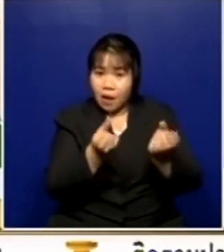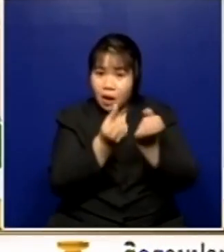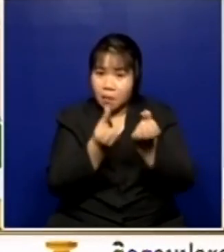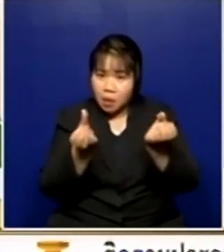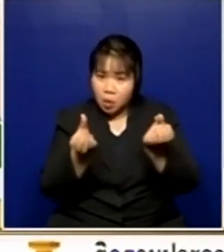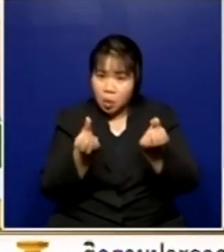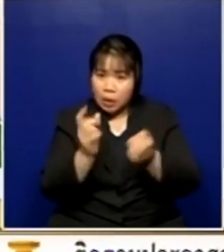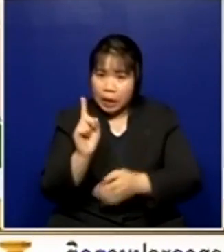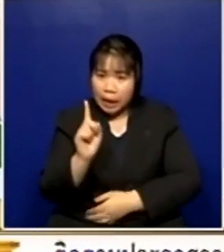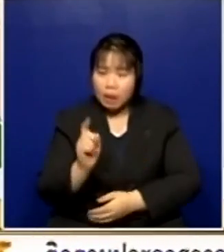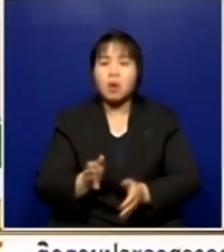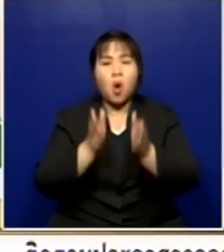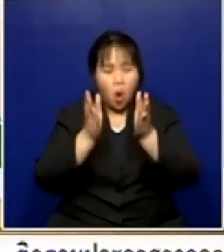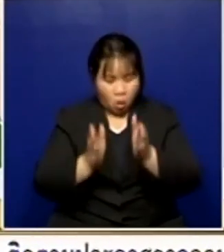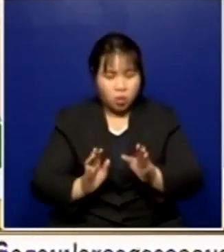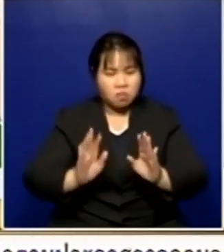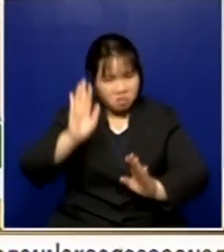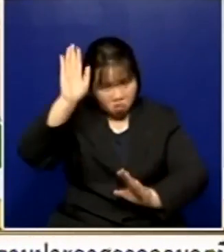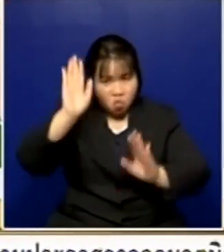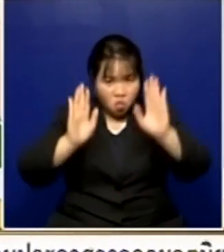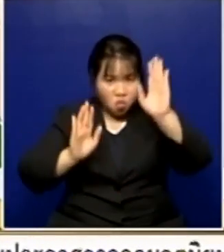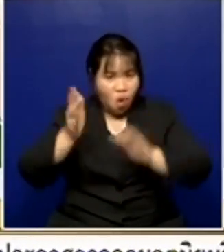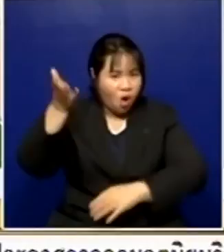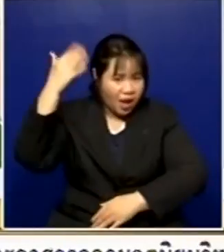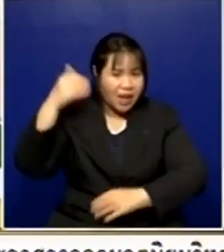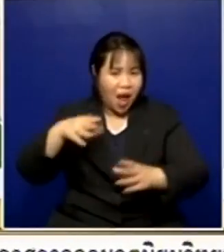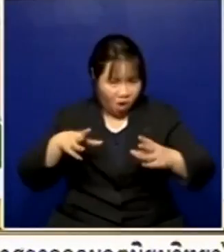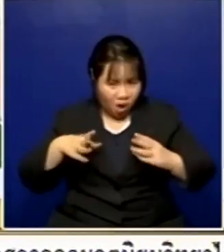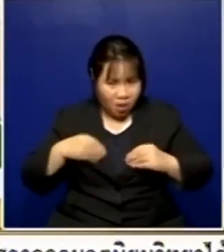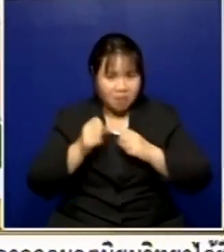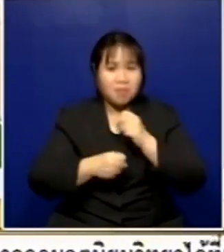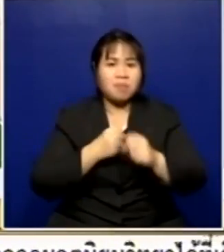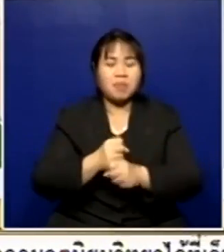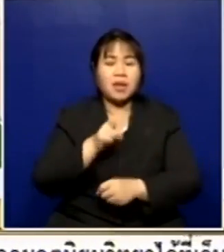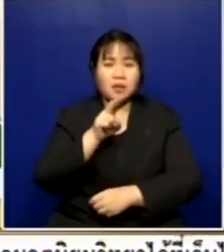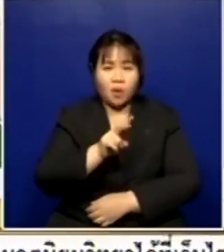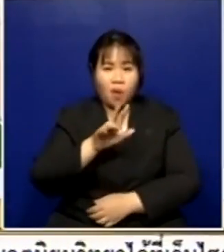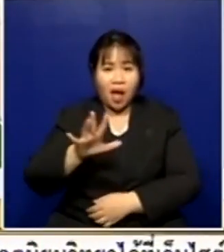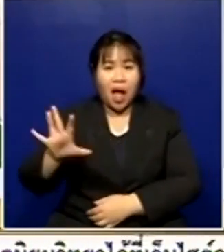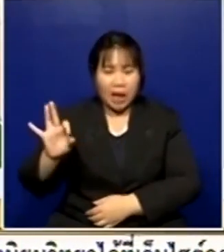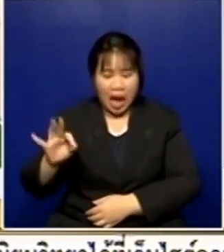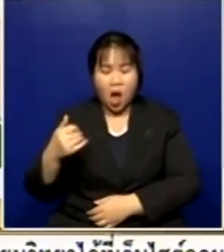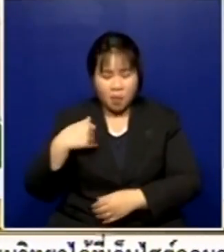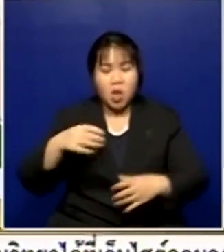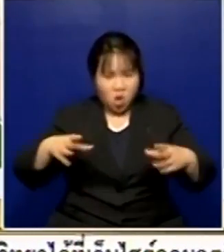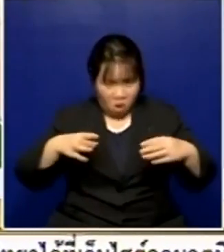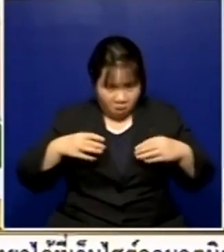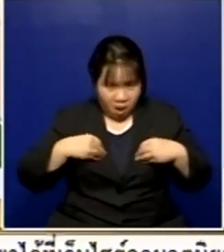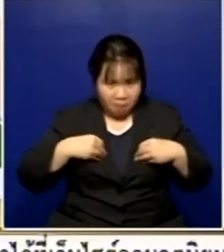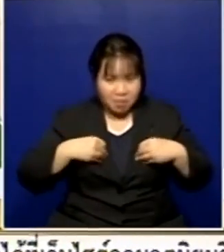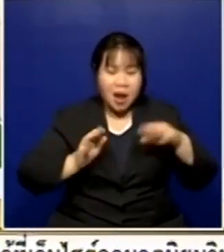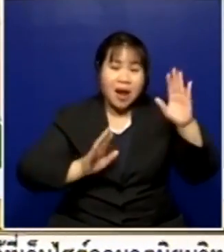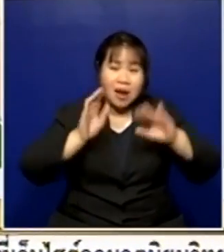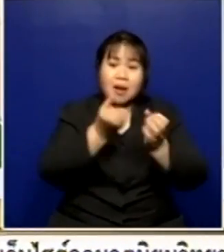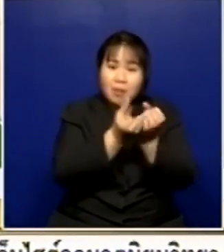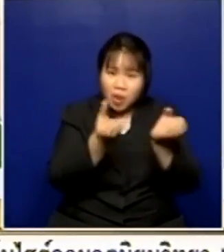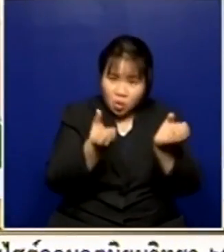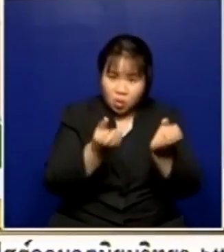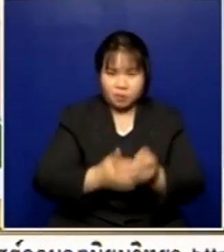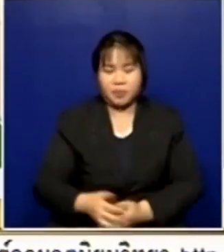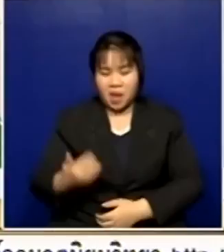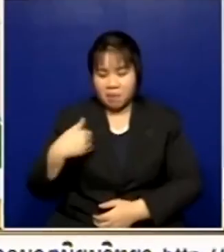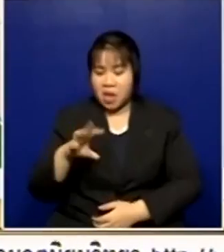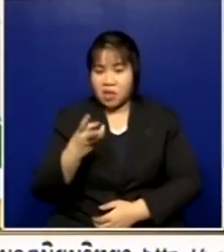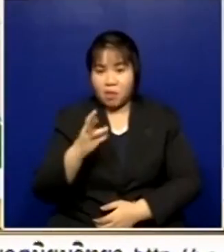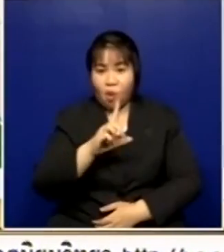เป็นผู้ที่เคยโหวตรับร่างรัฐธรรมนูญเมื่อปี 2559เป็นหนึ่งในจำนวนนับของ 16